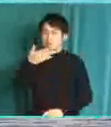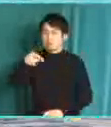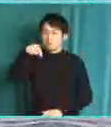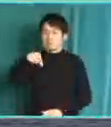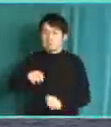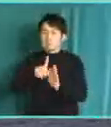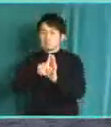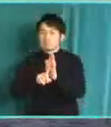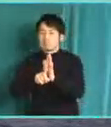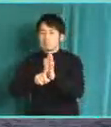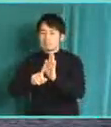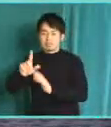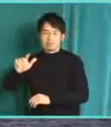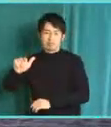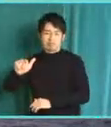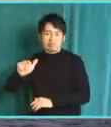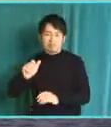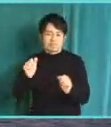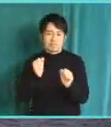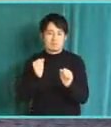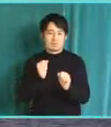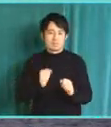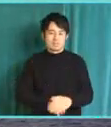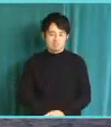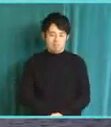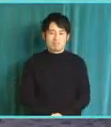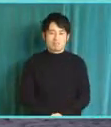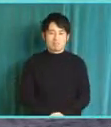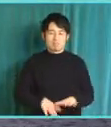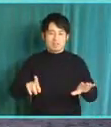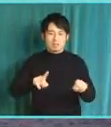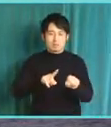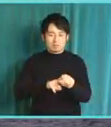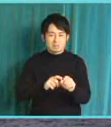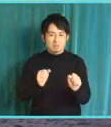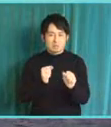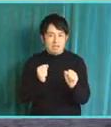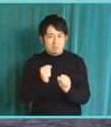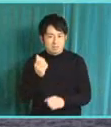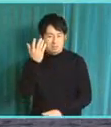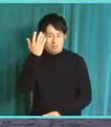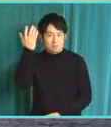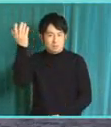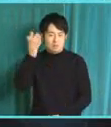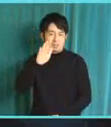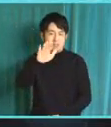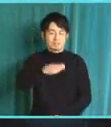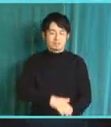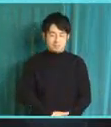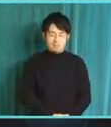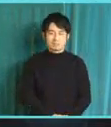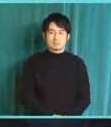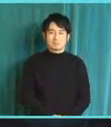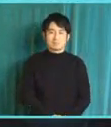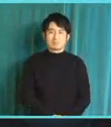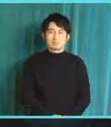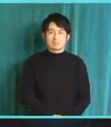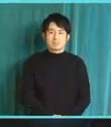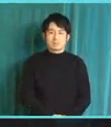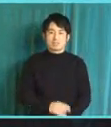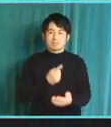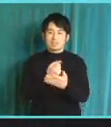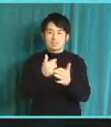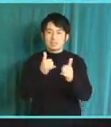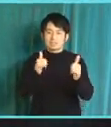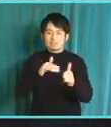となっておりまして、かなり寒そうでしたね。はい、で今年もおそらく同様の気温水温になると思いますが、参加者